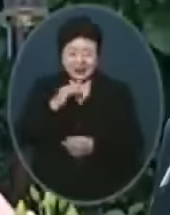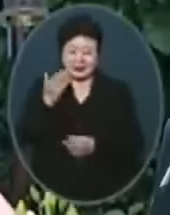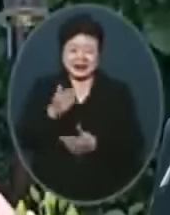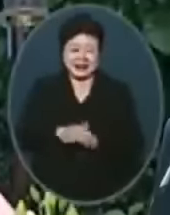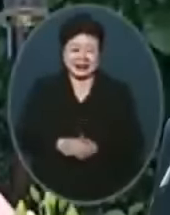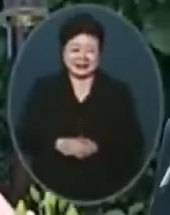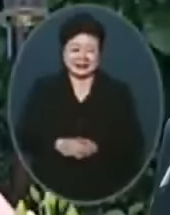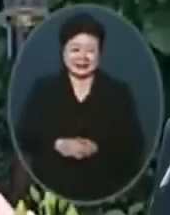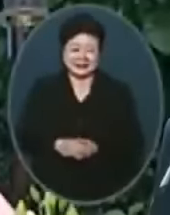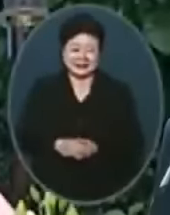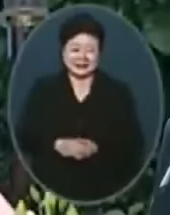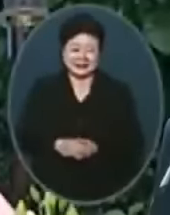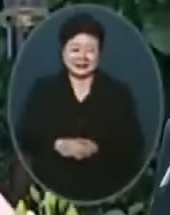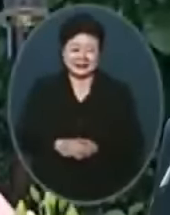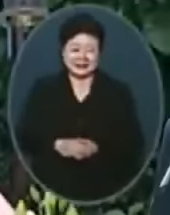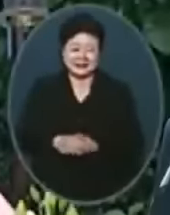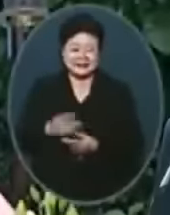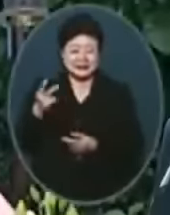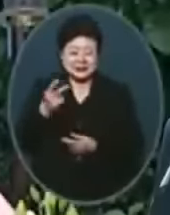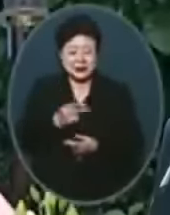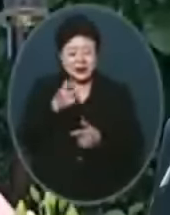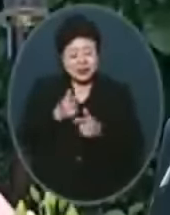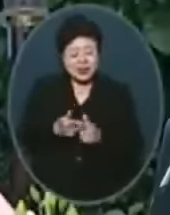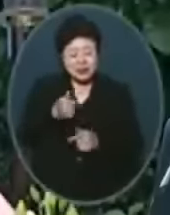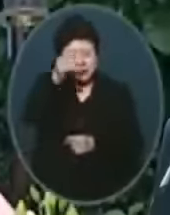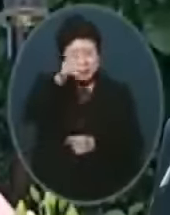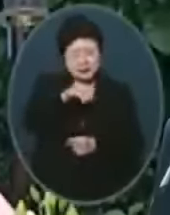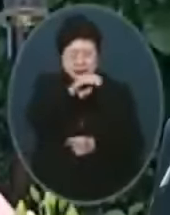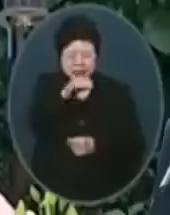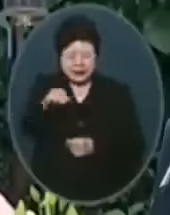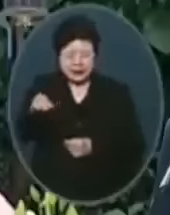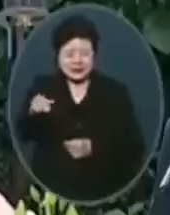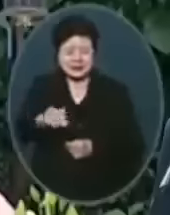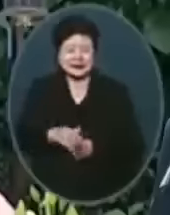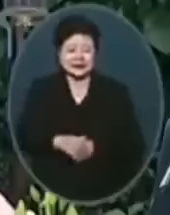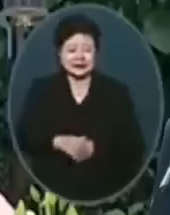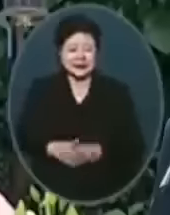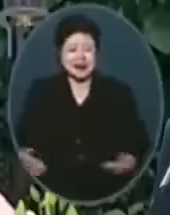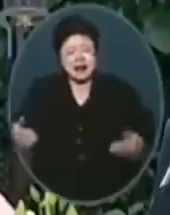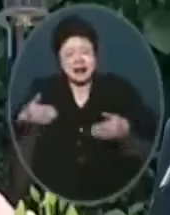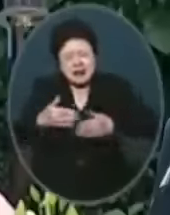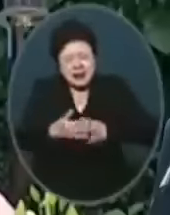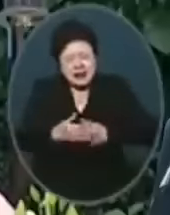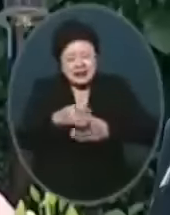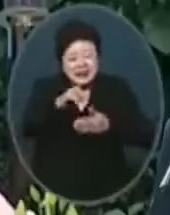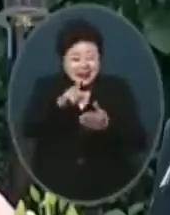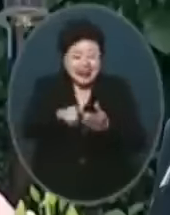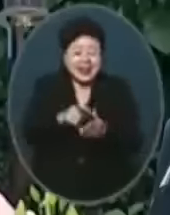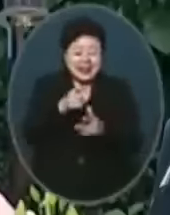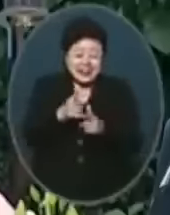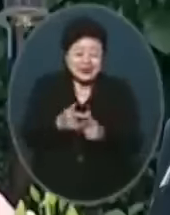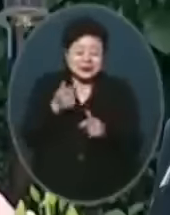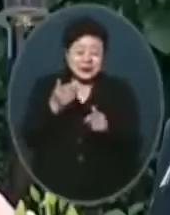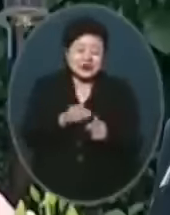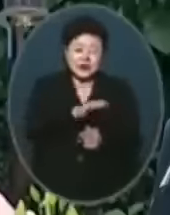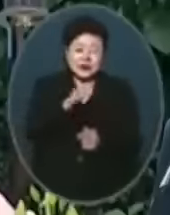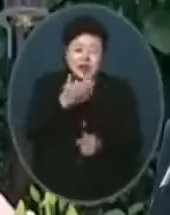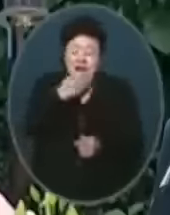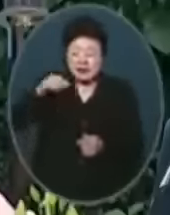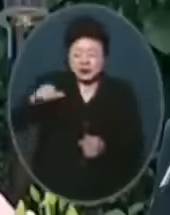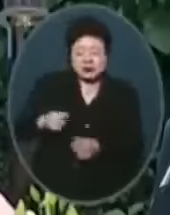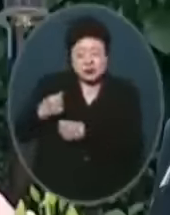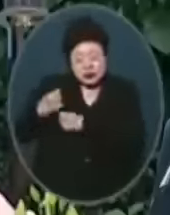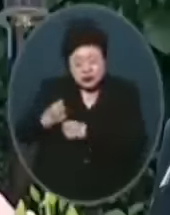것입니다. 또 예수님의 십자가를 꾀하면 예수님께서 우리의